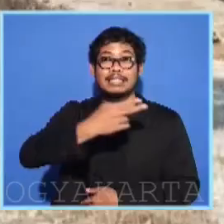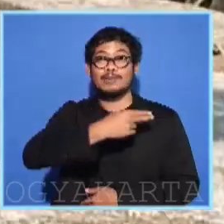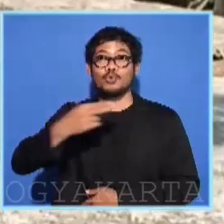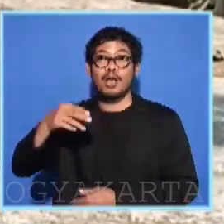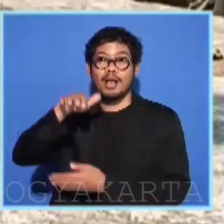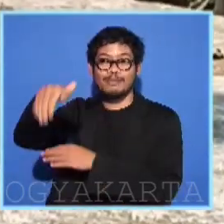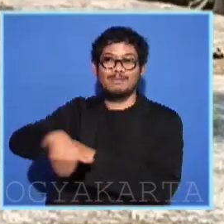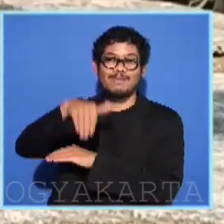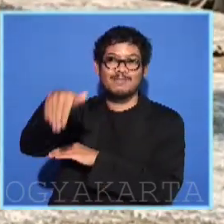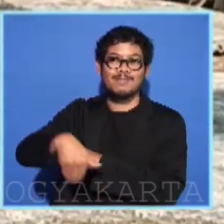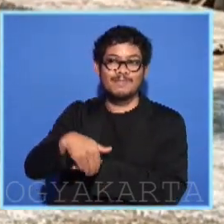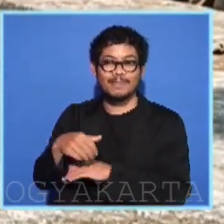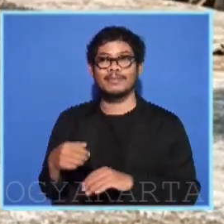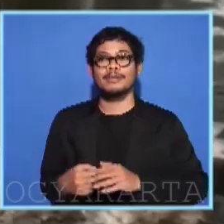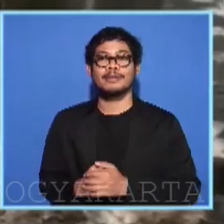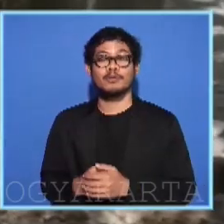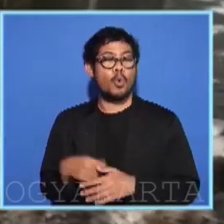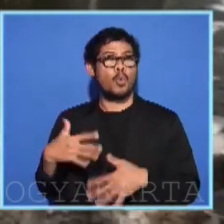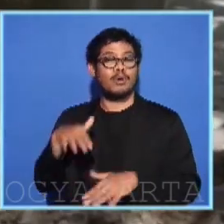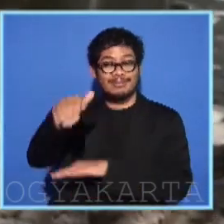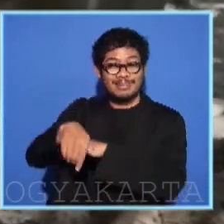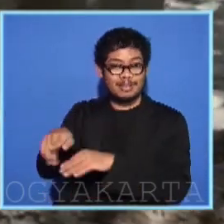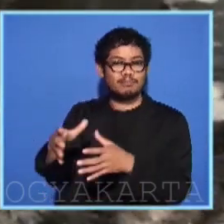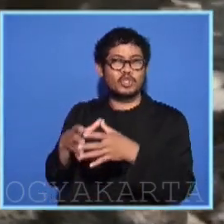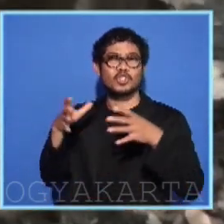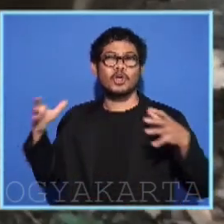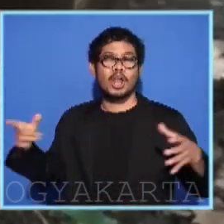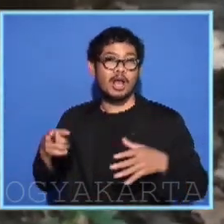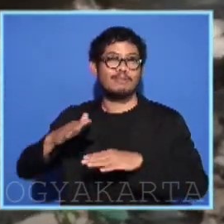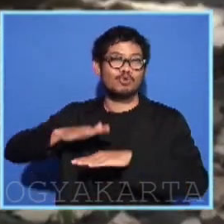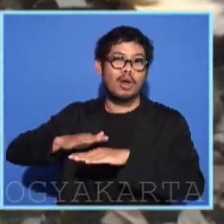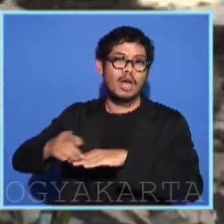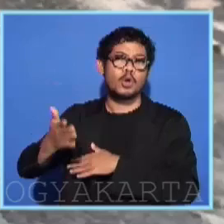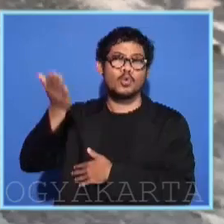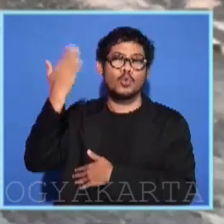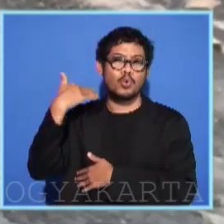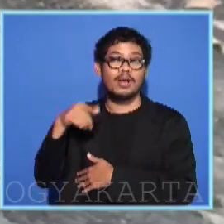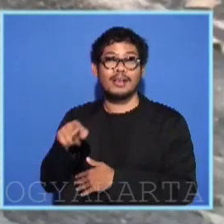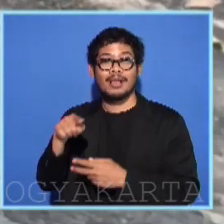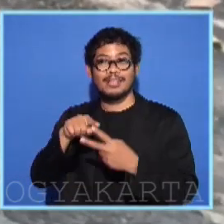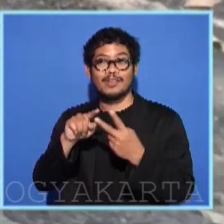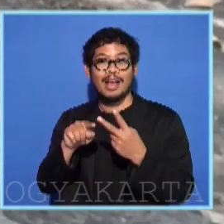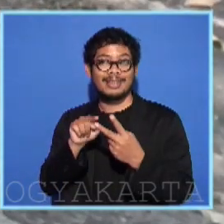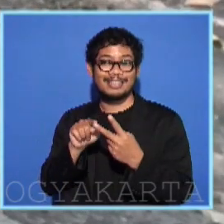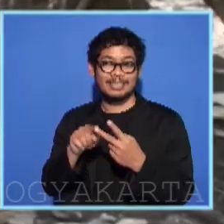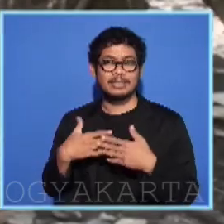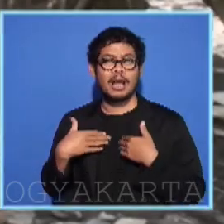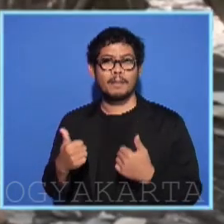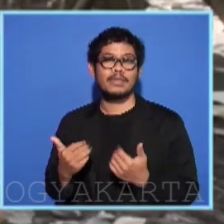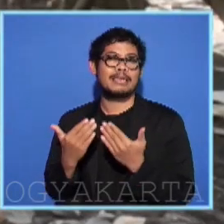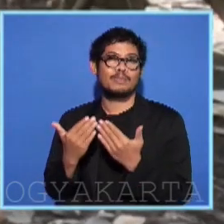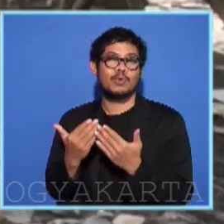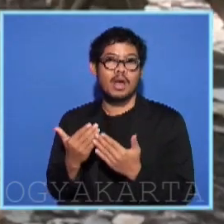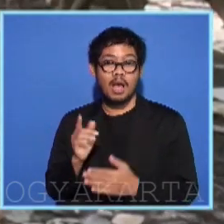se-indonesia dengan penyelamatan dua Situs jagar budaya ini diharapkan tidak ada lagi benda atau bangunan jagar budaya di kalurah nangorejo yang